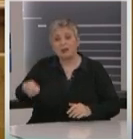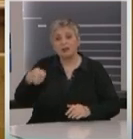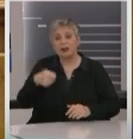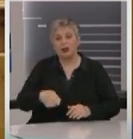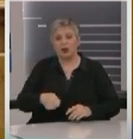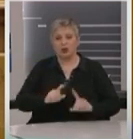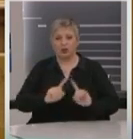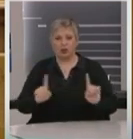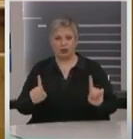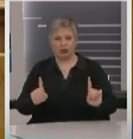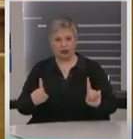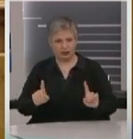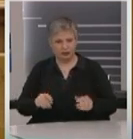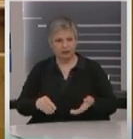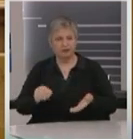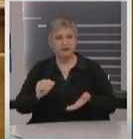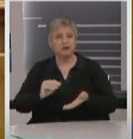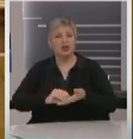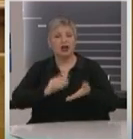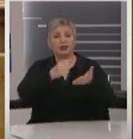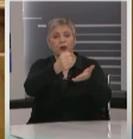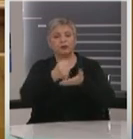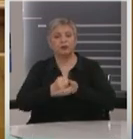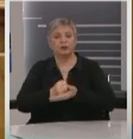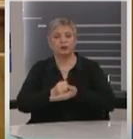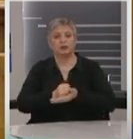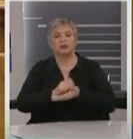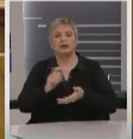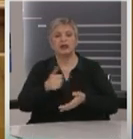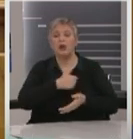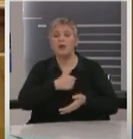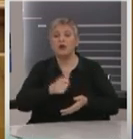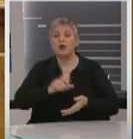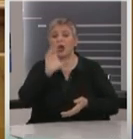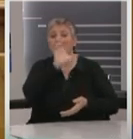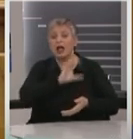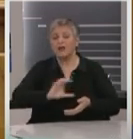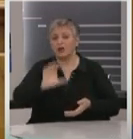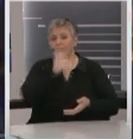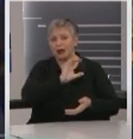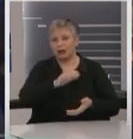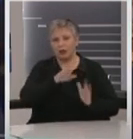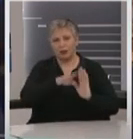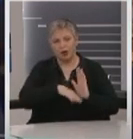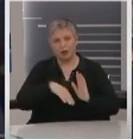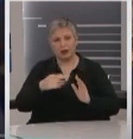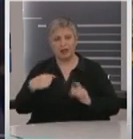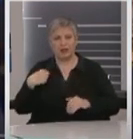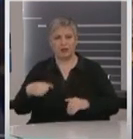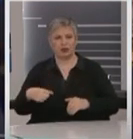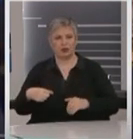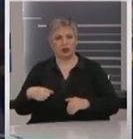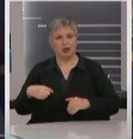Στον κρίσιμο τομέα της χρηματοδότησης δεν περιοριζόμαστε μονάχα στους πόρους του ΕΣΠΑ και του ΠΟΔΟΕ. Έχουμε αναπτύξει μια πολύ